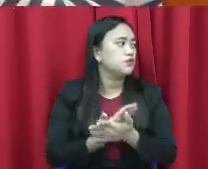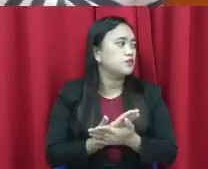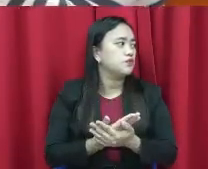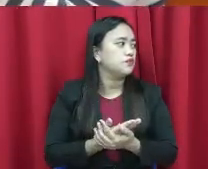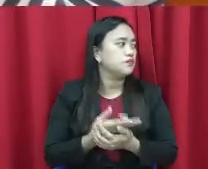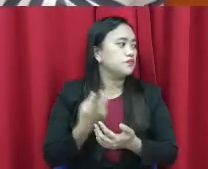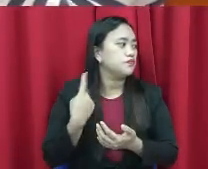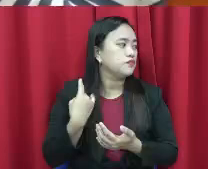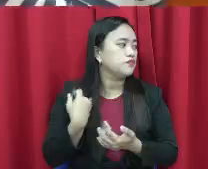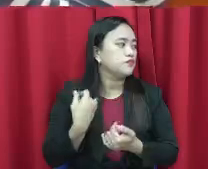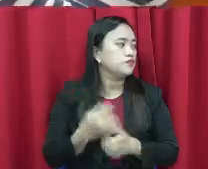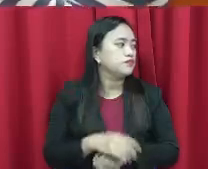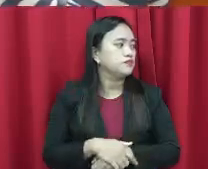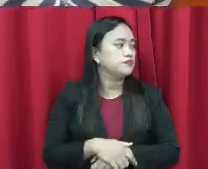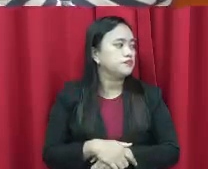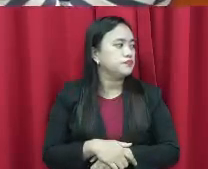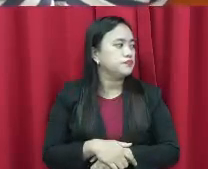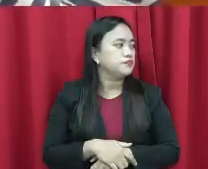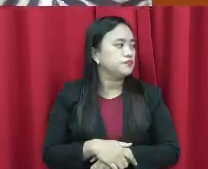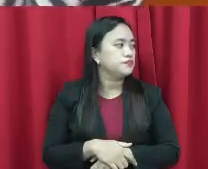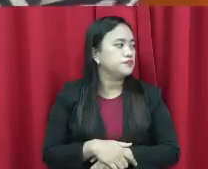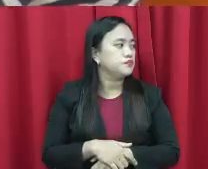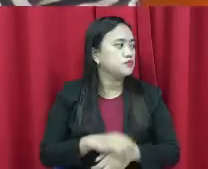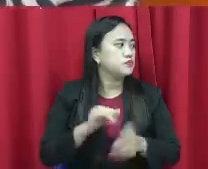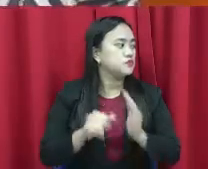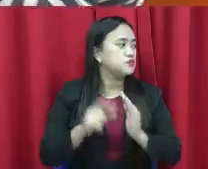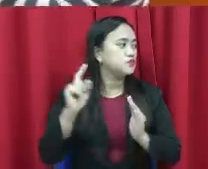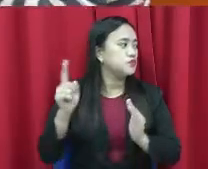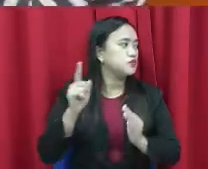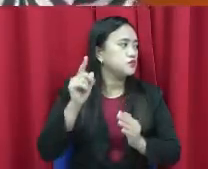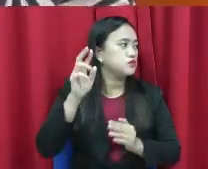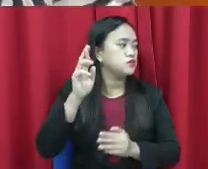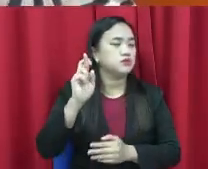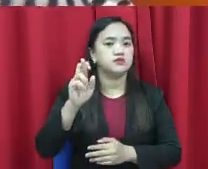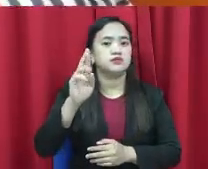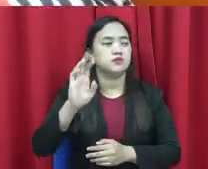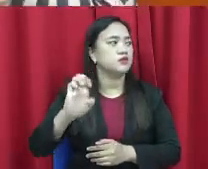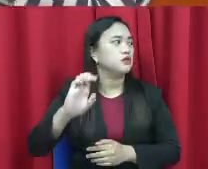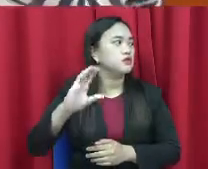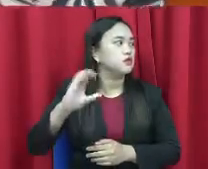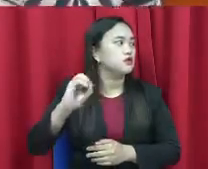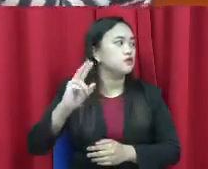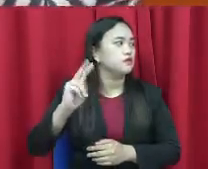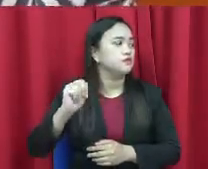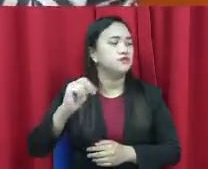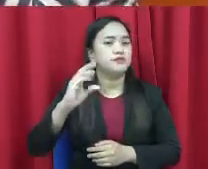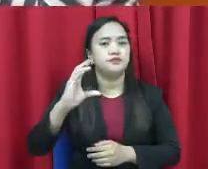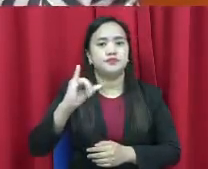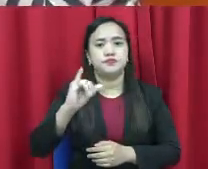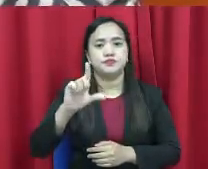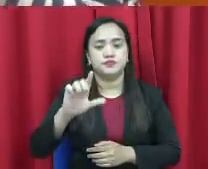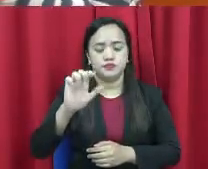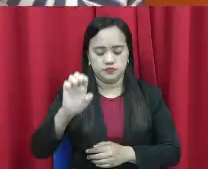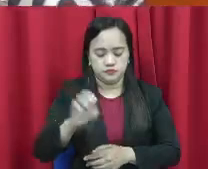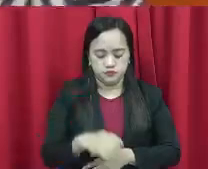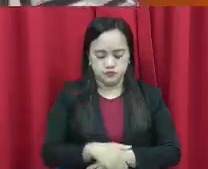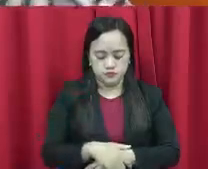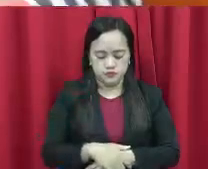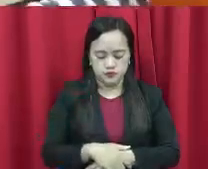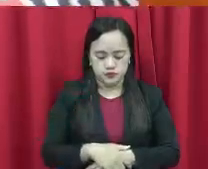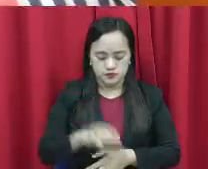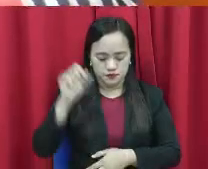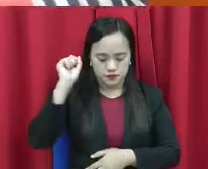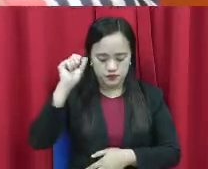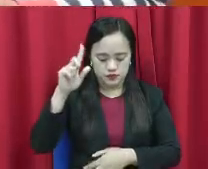nagre-recite kasi o ano ano patatagalin pa man natin Toto wala ka ring choice bukas paggising ng mata mo